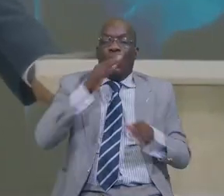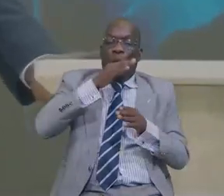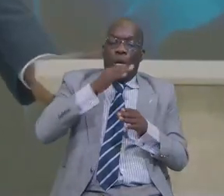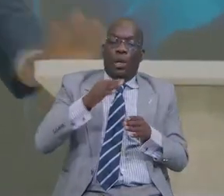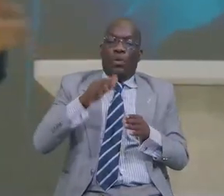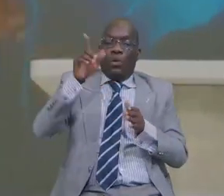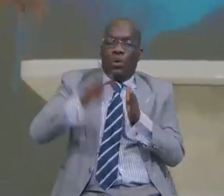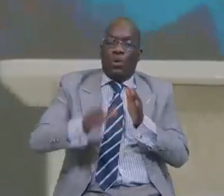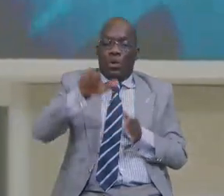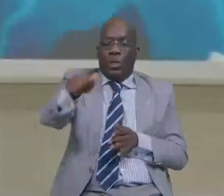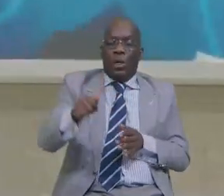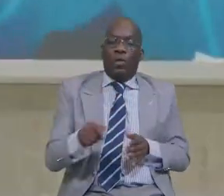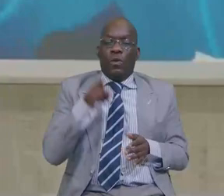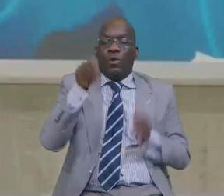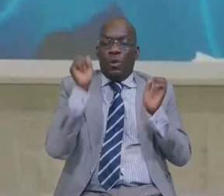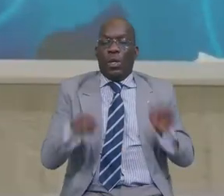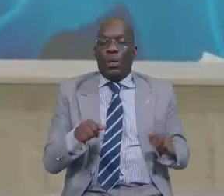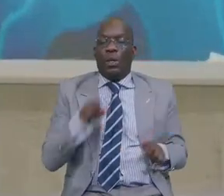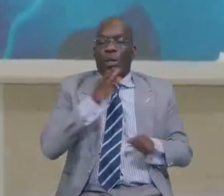ne te minimise pas, tu peux.